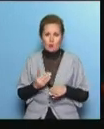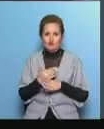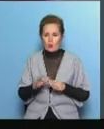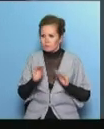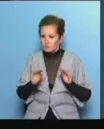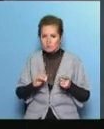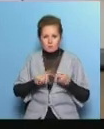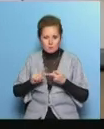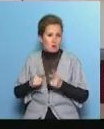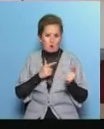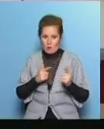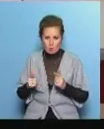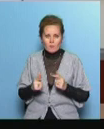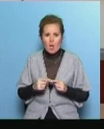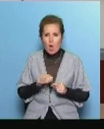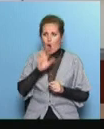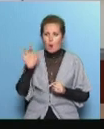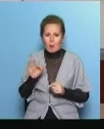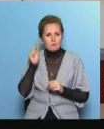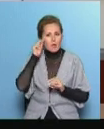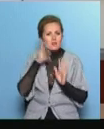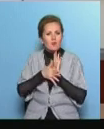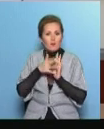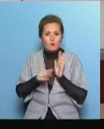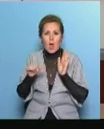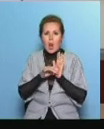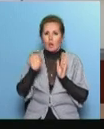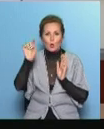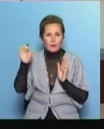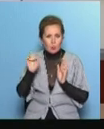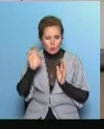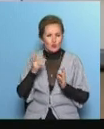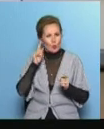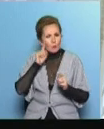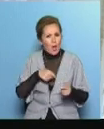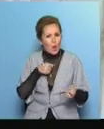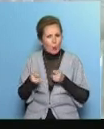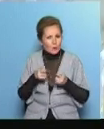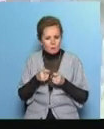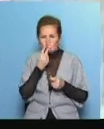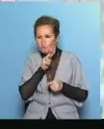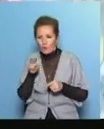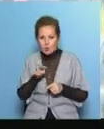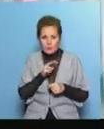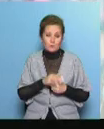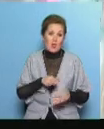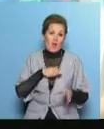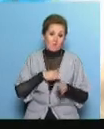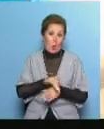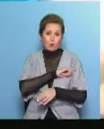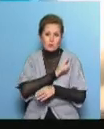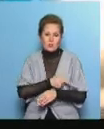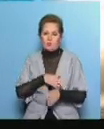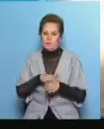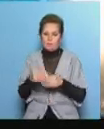осваивают электронику. Как оператор это легко, но надо все равно это все регулировать, смотреть. В полную силу селекционный семеноводческий